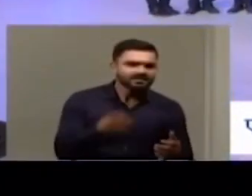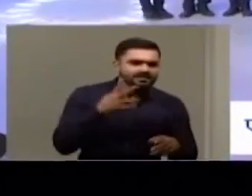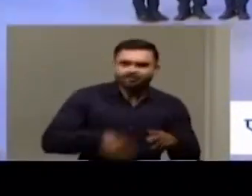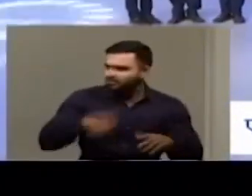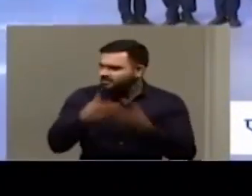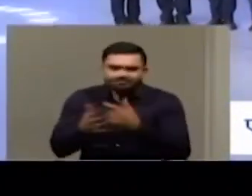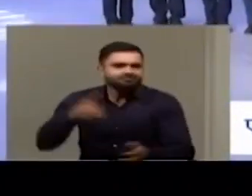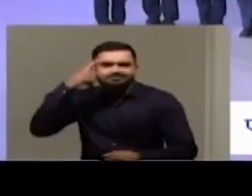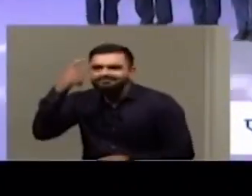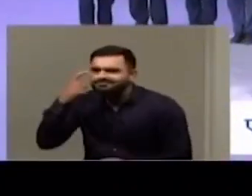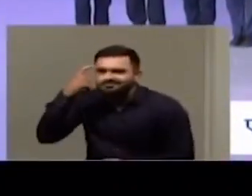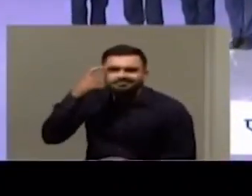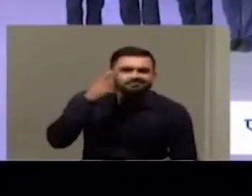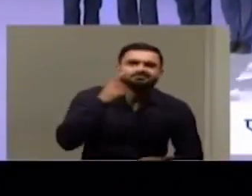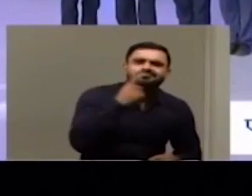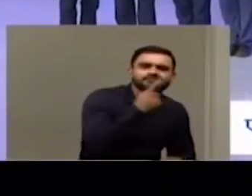जैसा